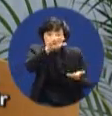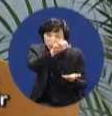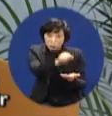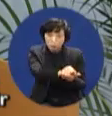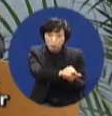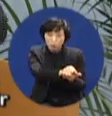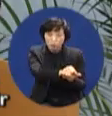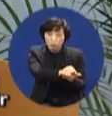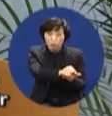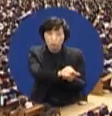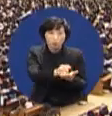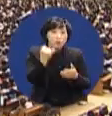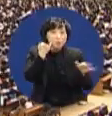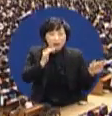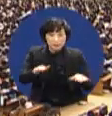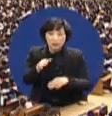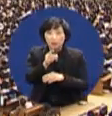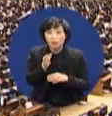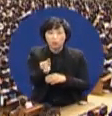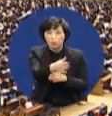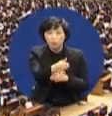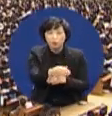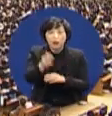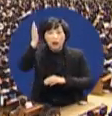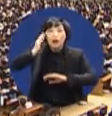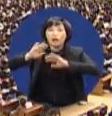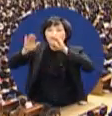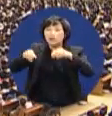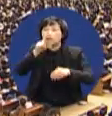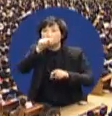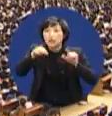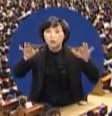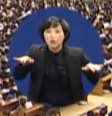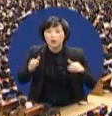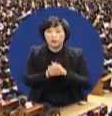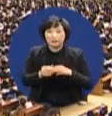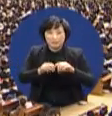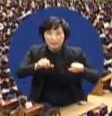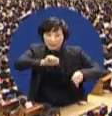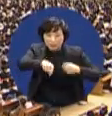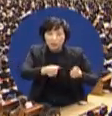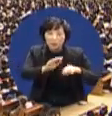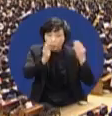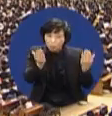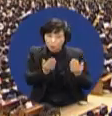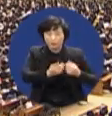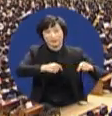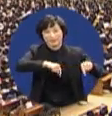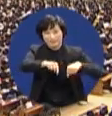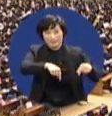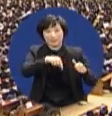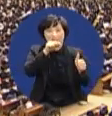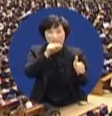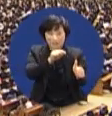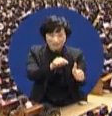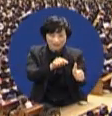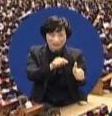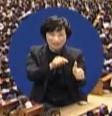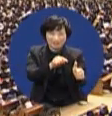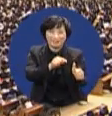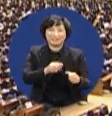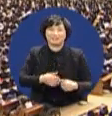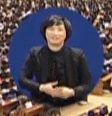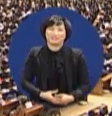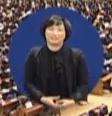정복하라, 바다의 고기와 공중의 새와 땅에 움직이는 모든 생물을 다스리라